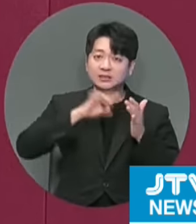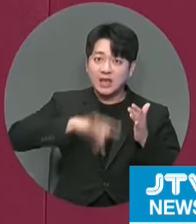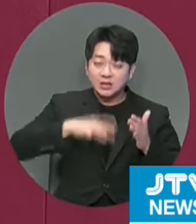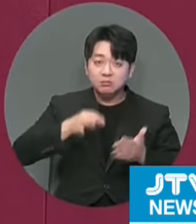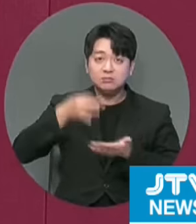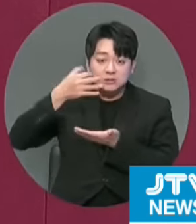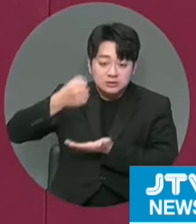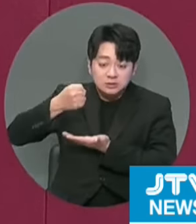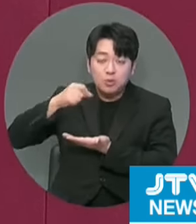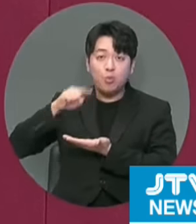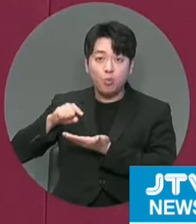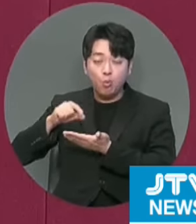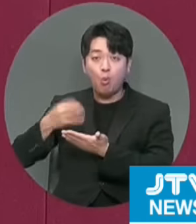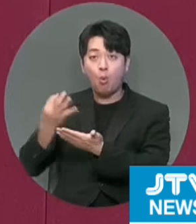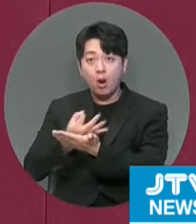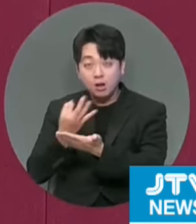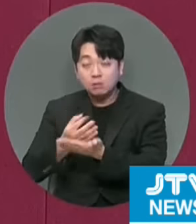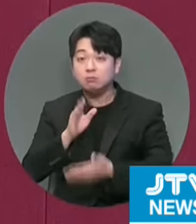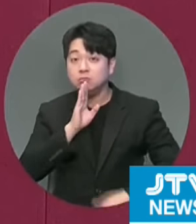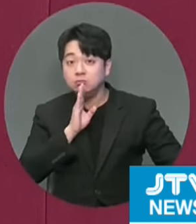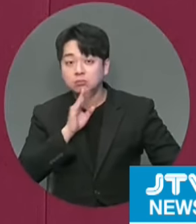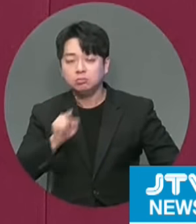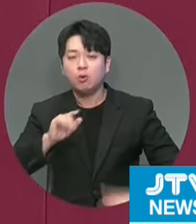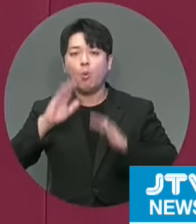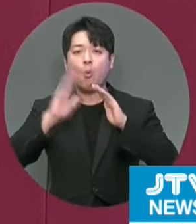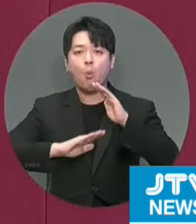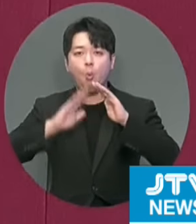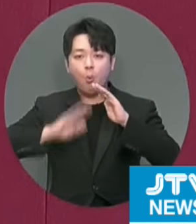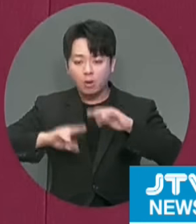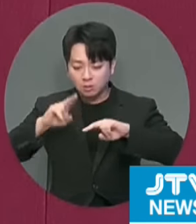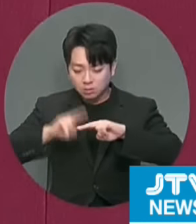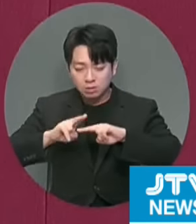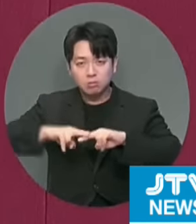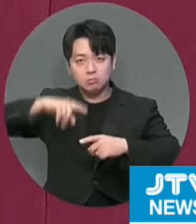공직자라면 공직자답게 처신하는 것이 마땅하지 않습니까?